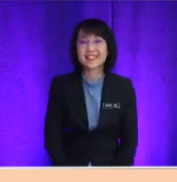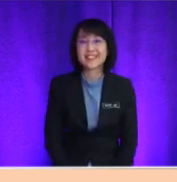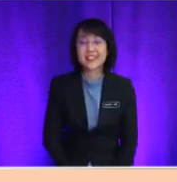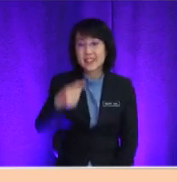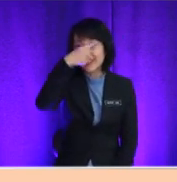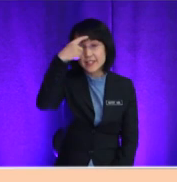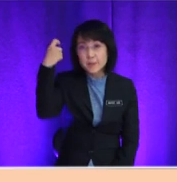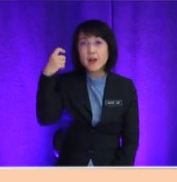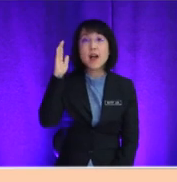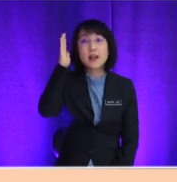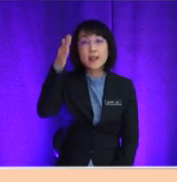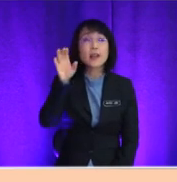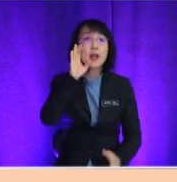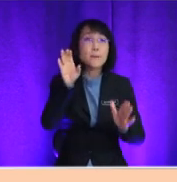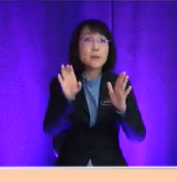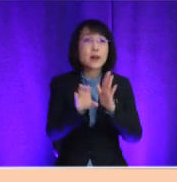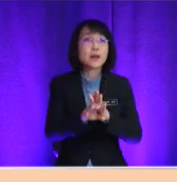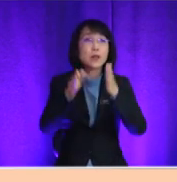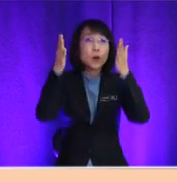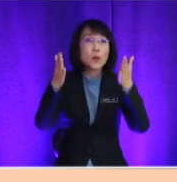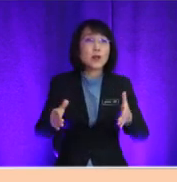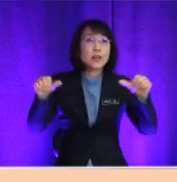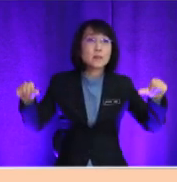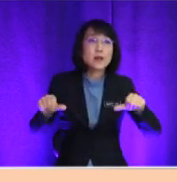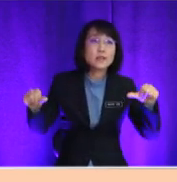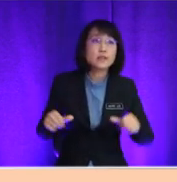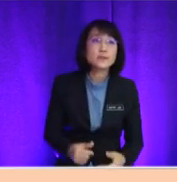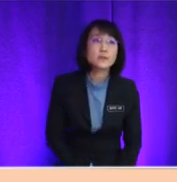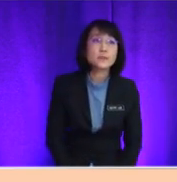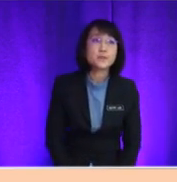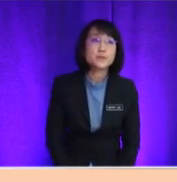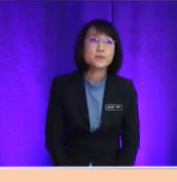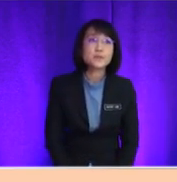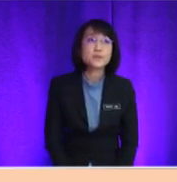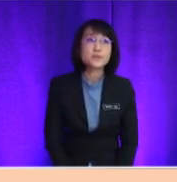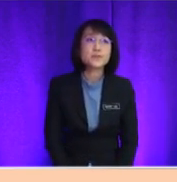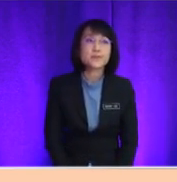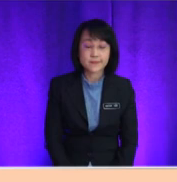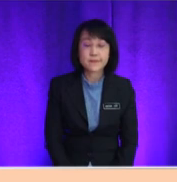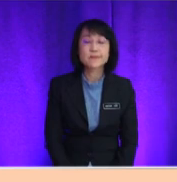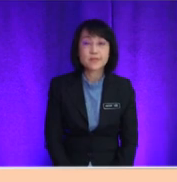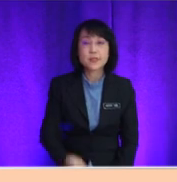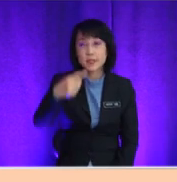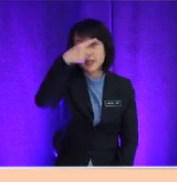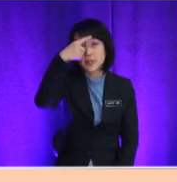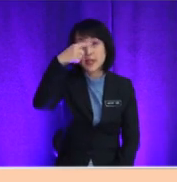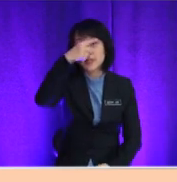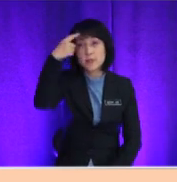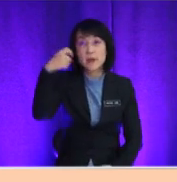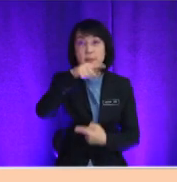itu dan seterusnya bila dia menggambarkan tak kebersihan dia juga akan memberi keuntungan kepada carikan